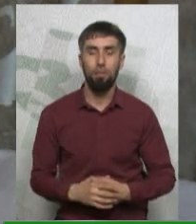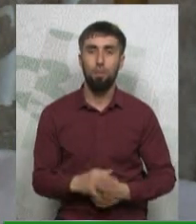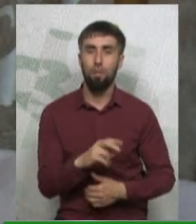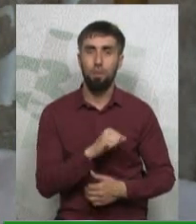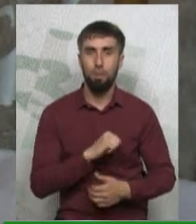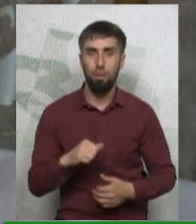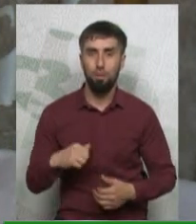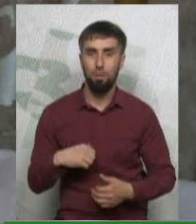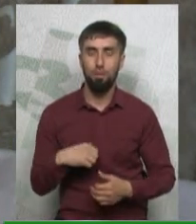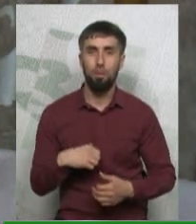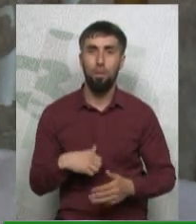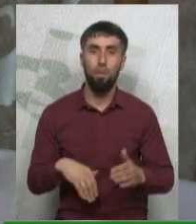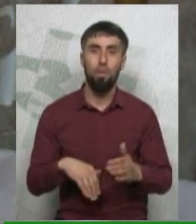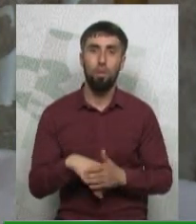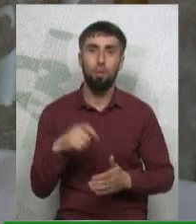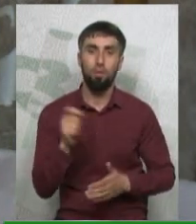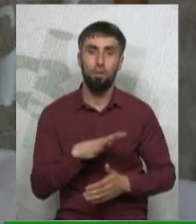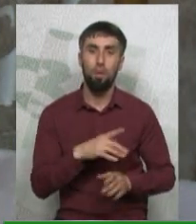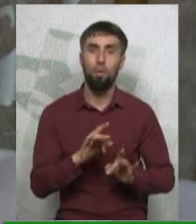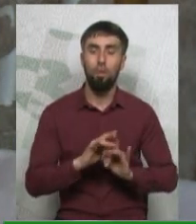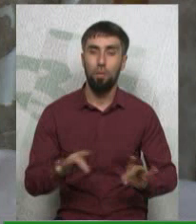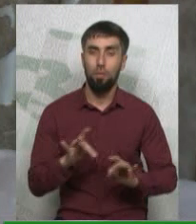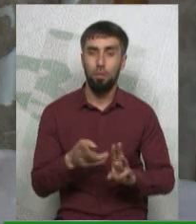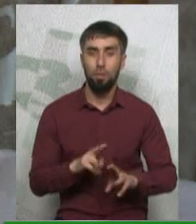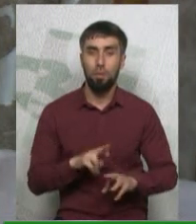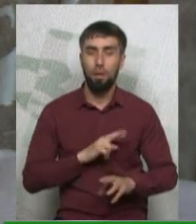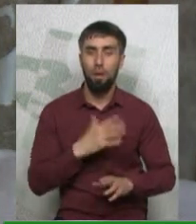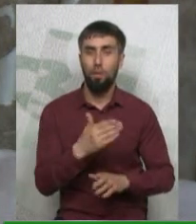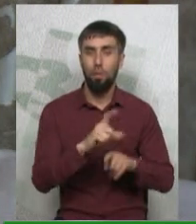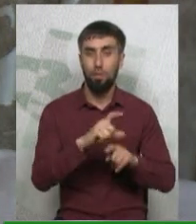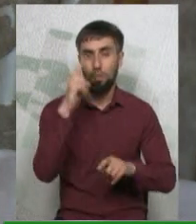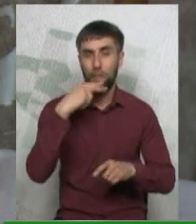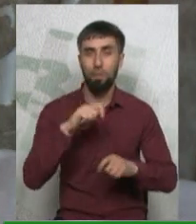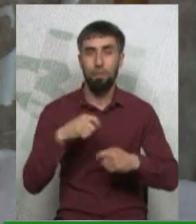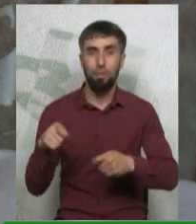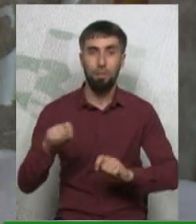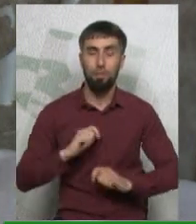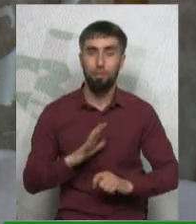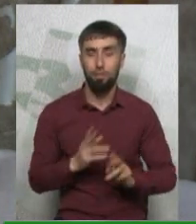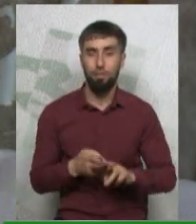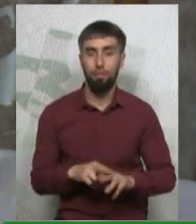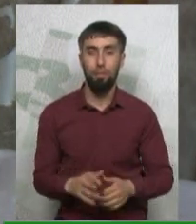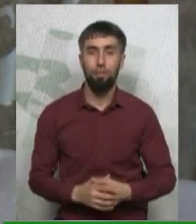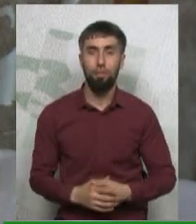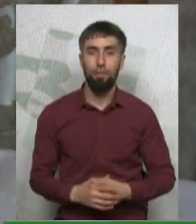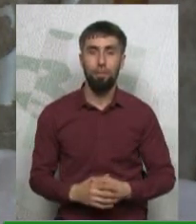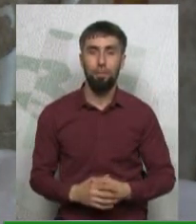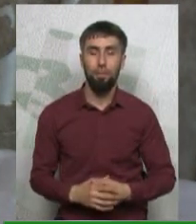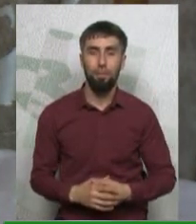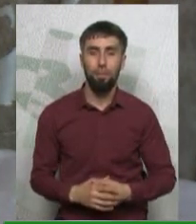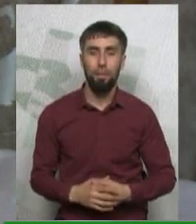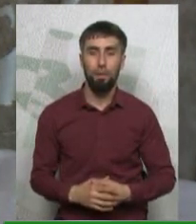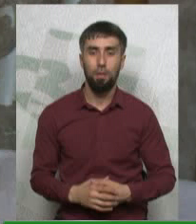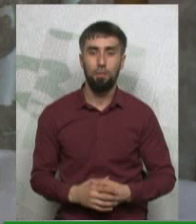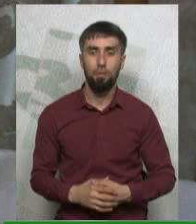суши хаяха. Отпуска, завершена хаяха. Это я с его слов, это мне отец всегда с хадиса, завершена